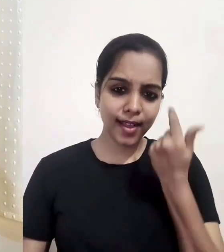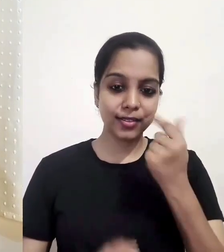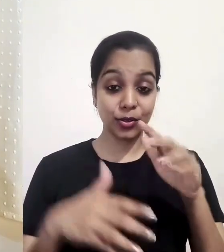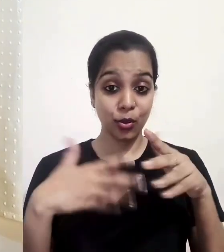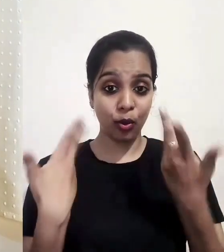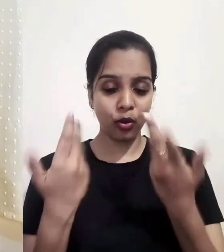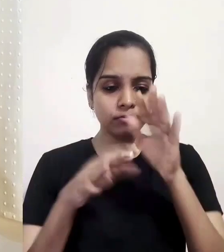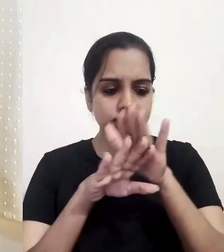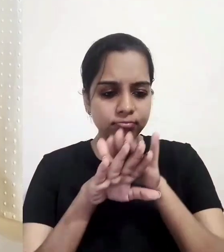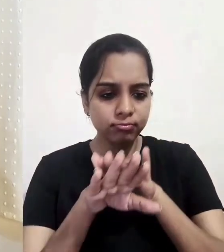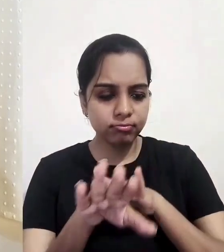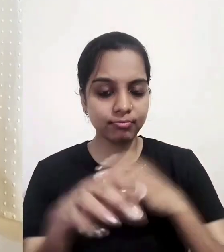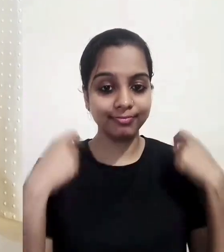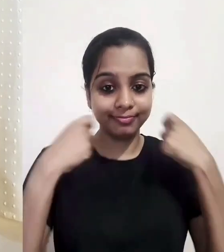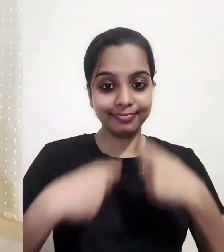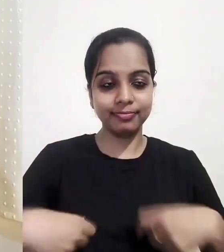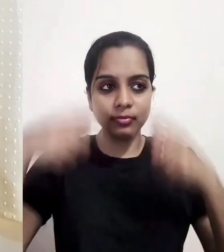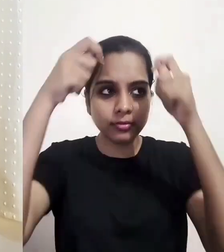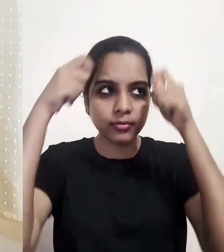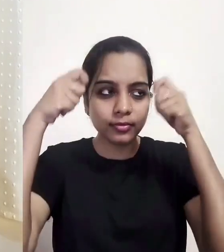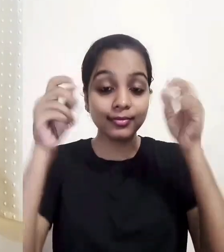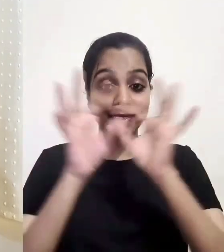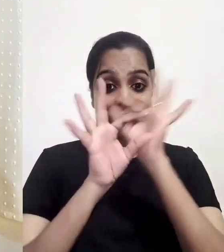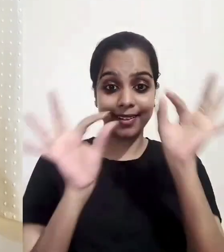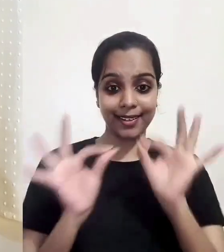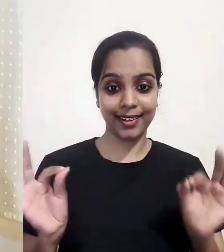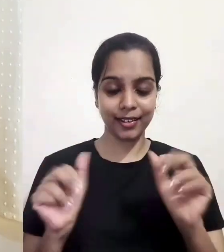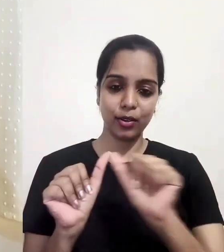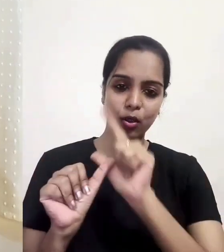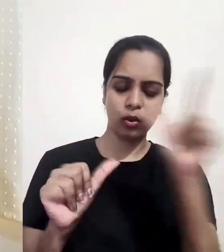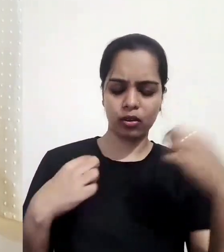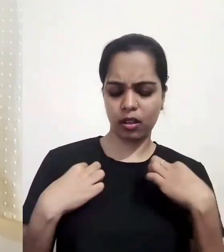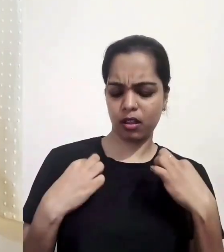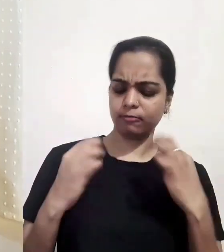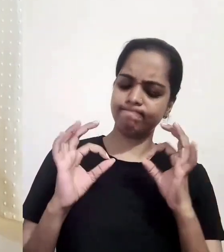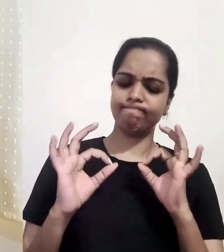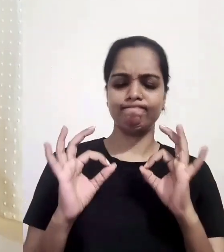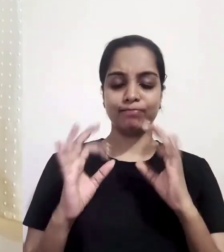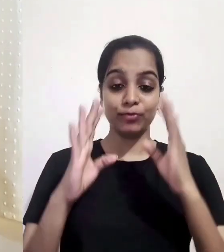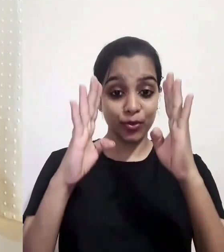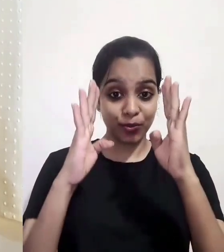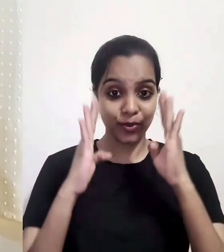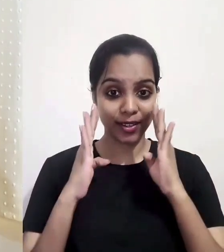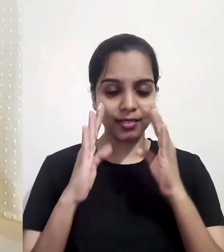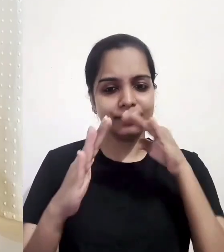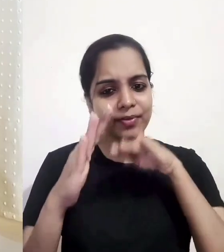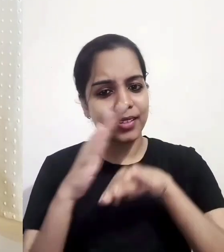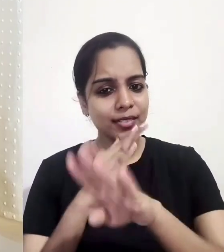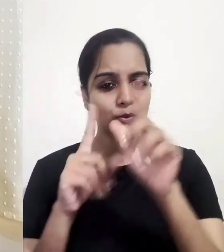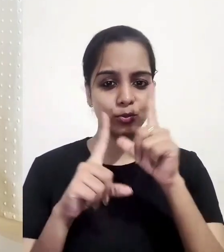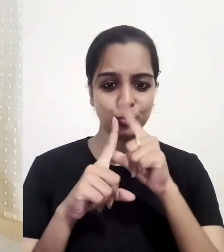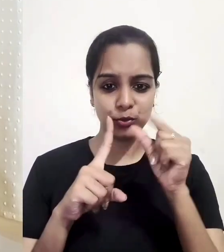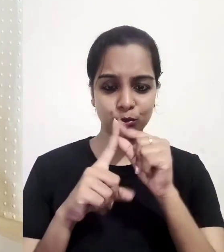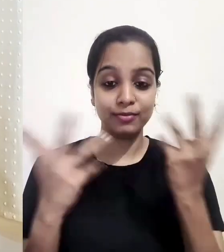ഒരുപാട് സമയം എടുത്തിട്ടോ കുറഞ്ഞ സമയത്തിലൊക്കെ നമ്മൾ സ്റ്റൈലിംഗ് ചെയ്യാറുണ്ട്. നമ്മളെല്ലാവരും സ്റ്റൈലിങ്ങിന് ഇമ്പോർട്ടൻസ് കൊടുക്കാറുണ്ട്. അപ്പോൾ ഈ സ്റ്റൈലിങ്ങിൽ എന്തൊക്കെ